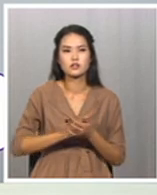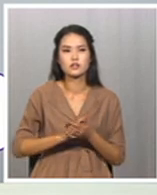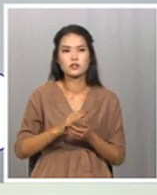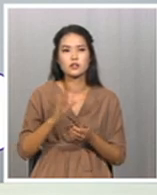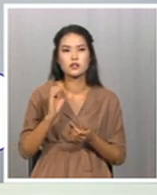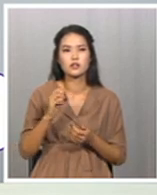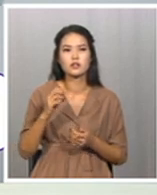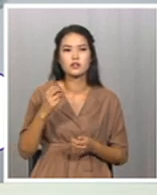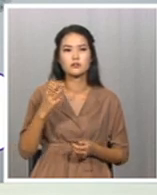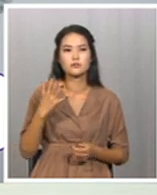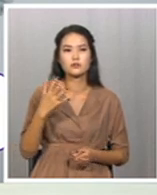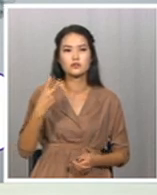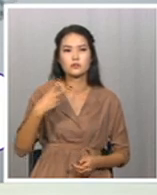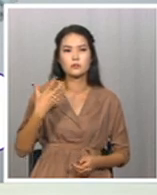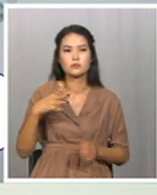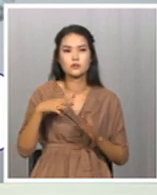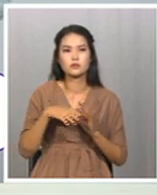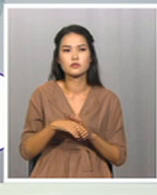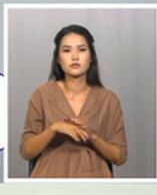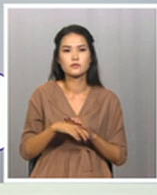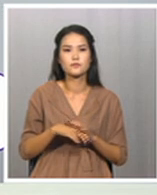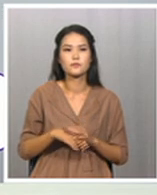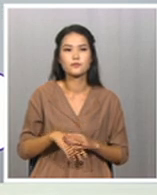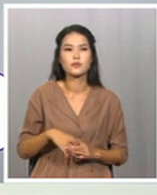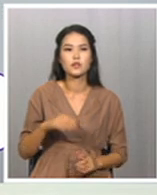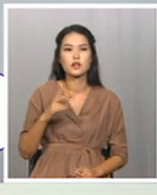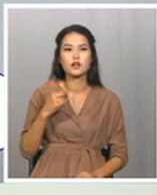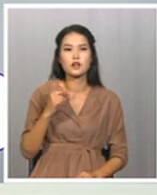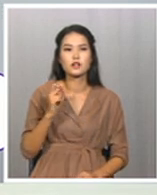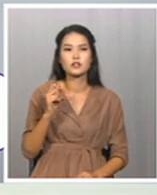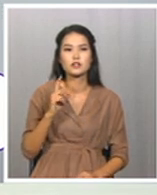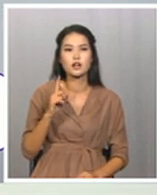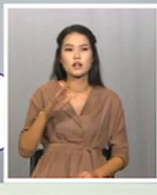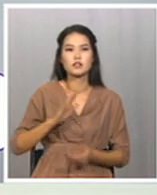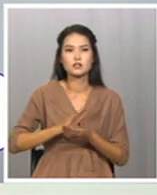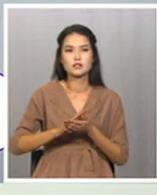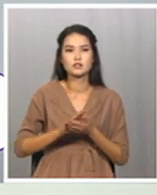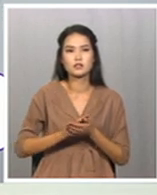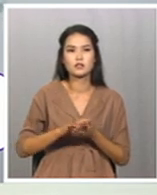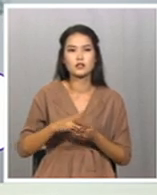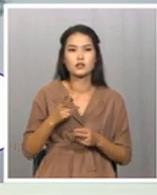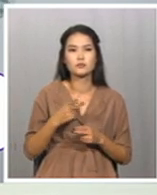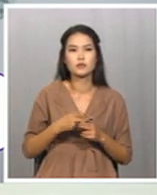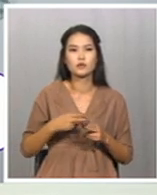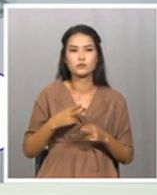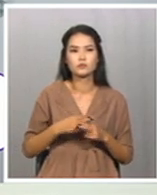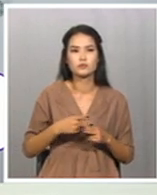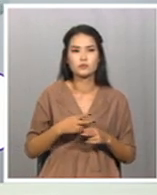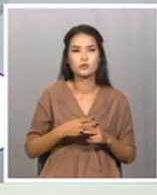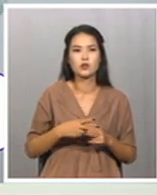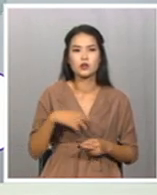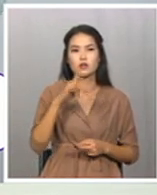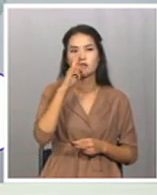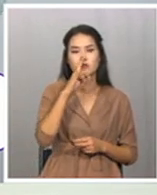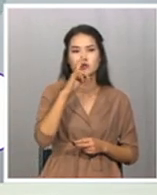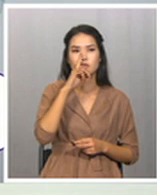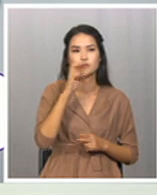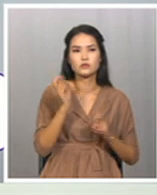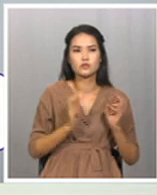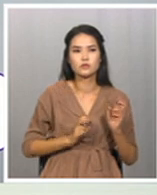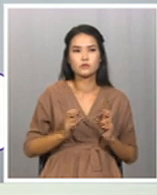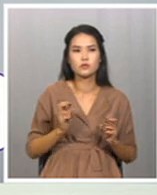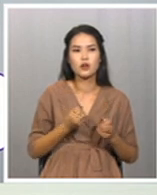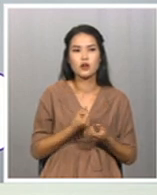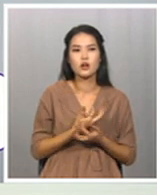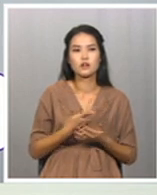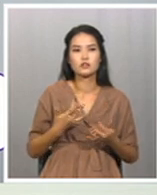деген маркамен белгілі. Сонымен қатар газ тартқыш, металлургия, мұнай өңдеу